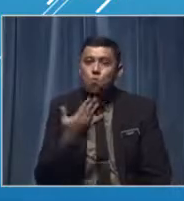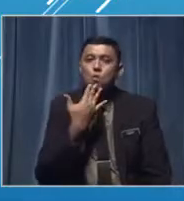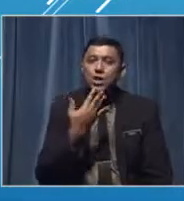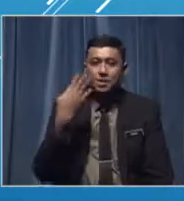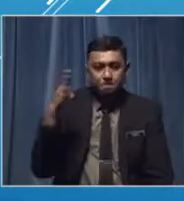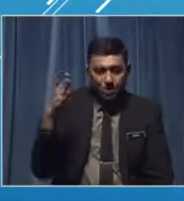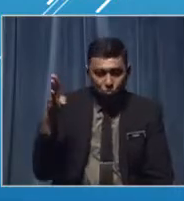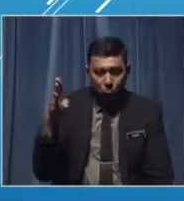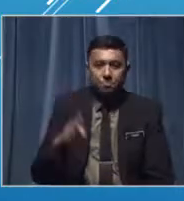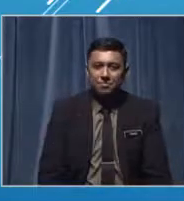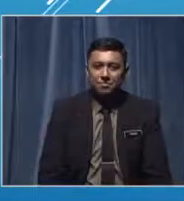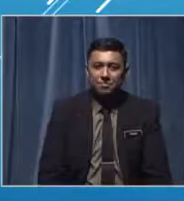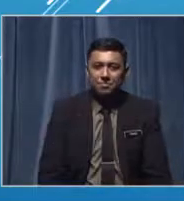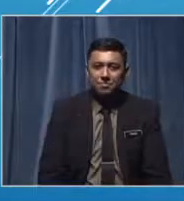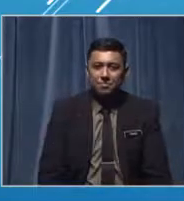biru.